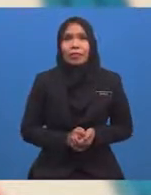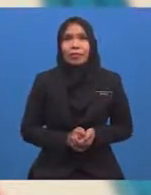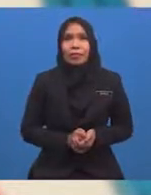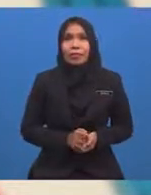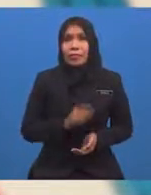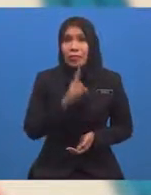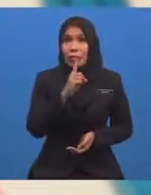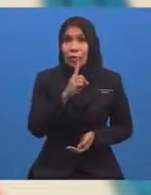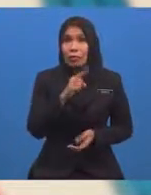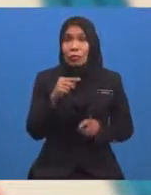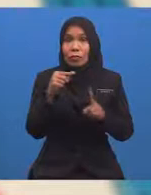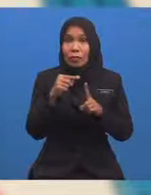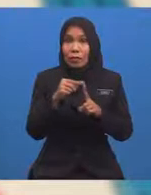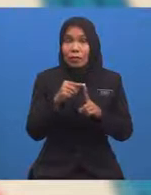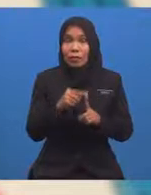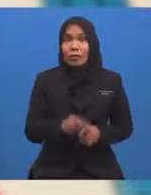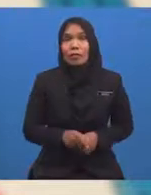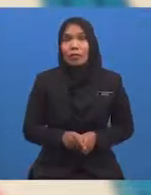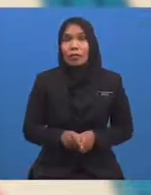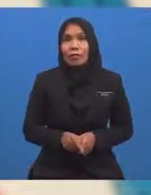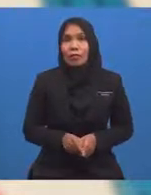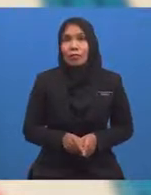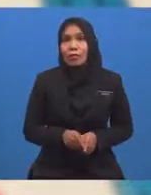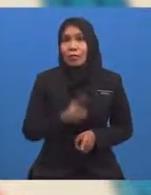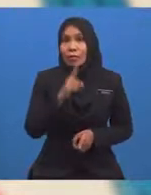Hai Mari kita lihat jawabannya